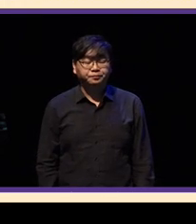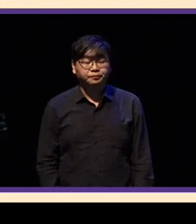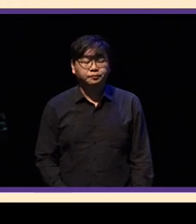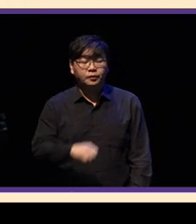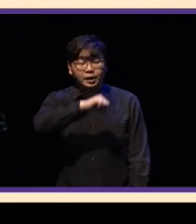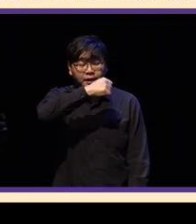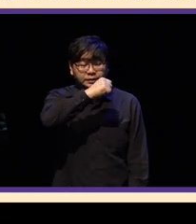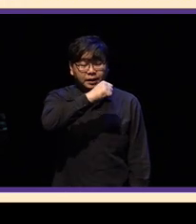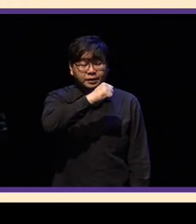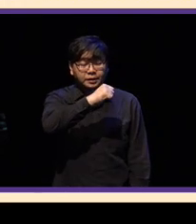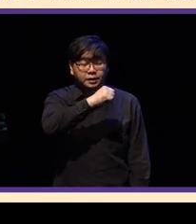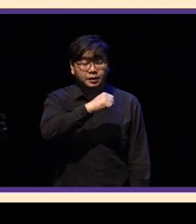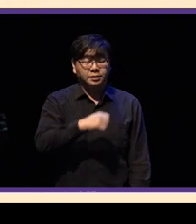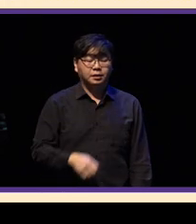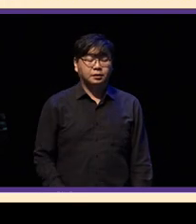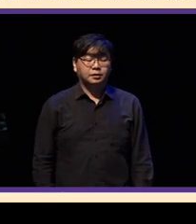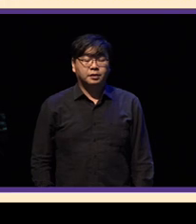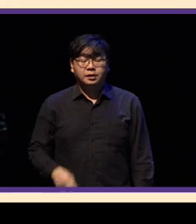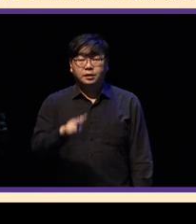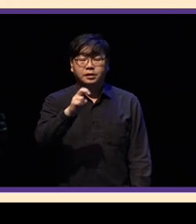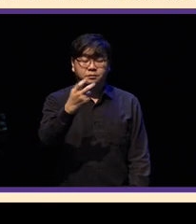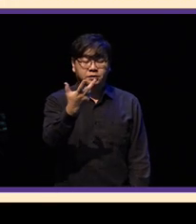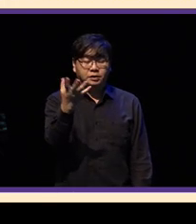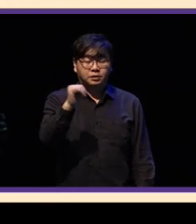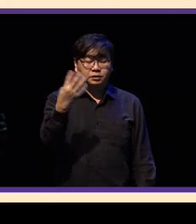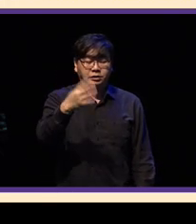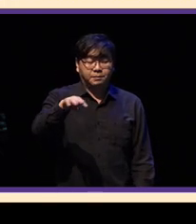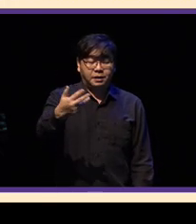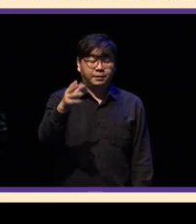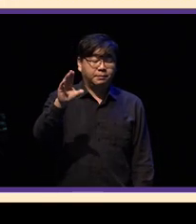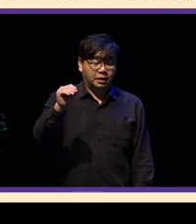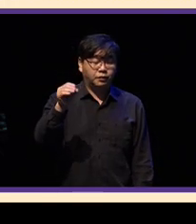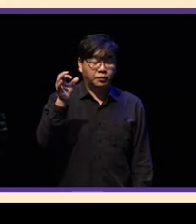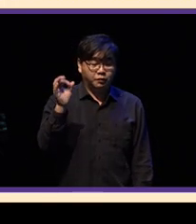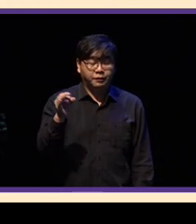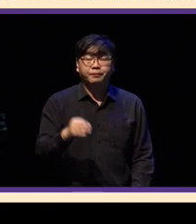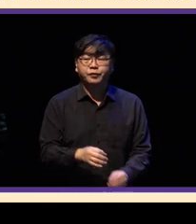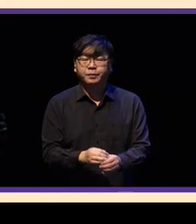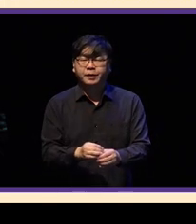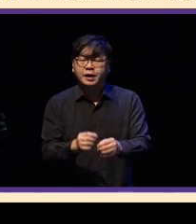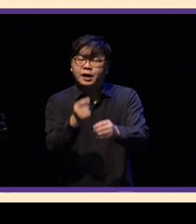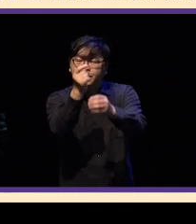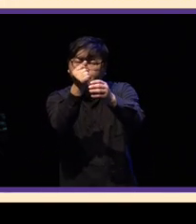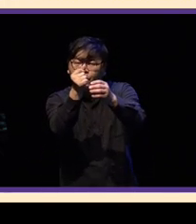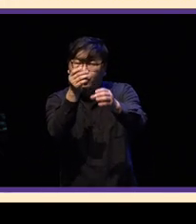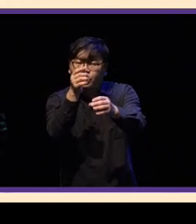지원 예산 규모는 이렇고요. 저희도 소규모 예산, 소규모